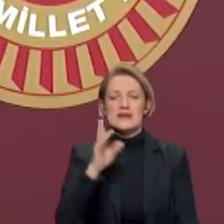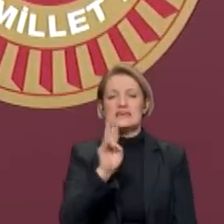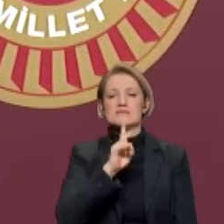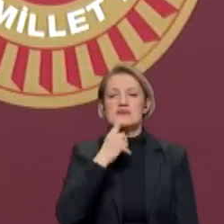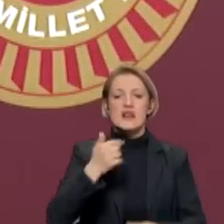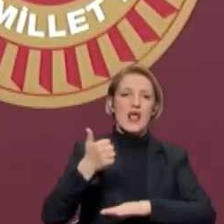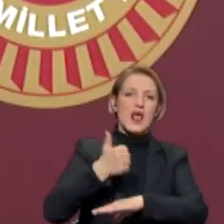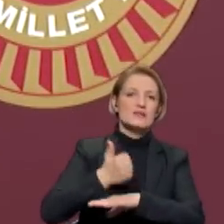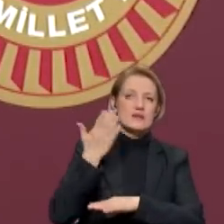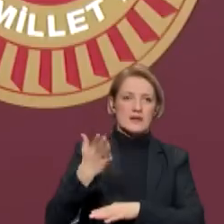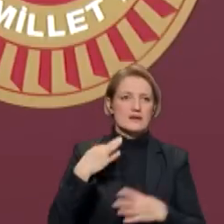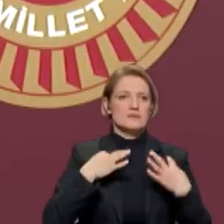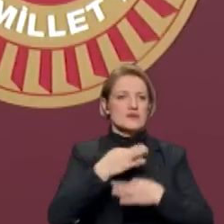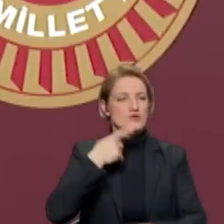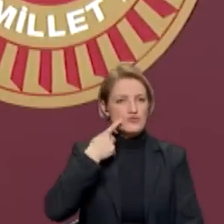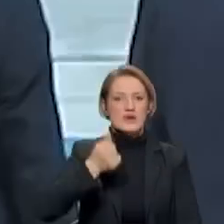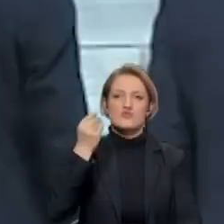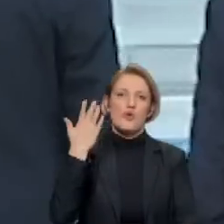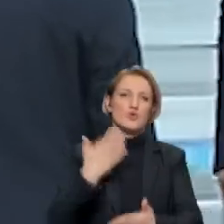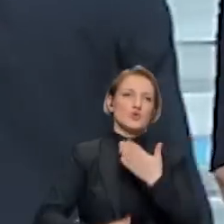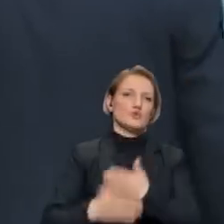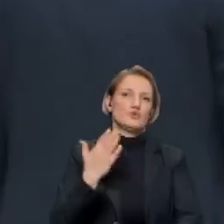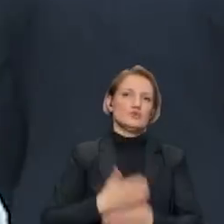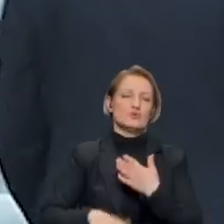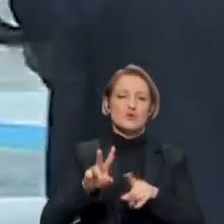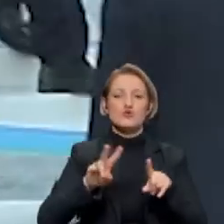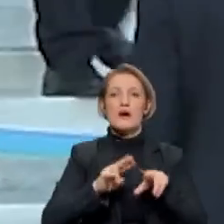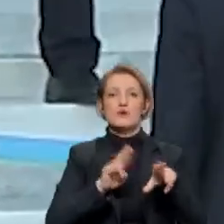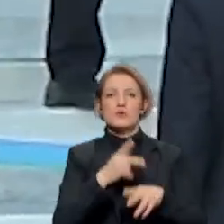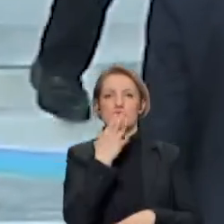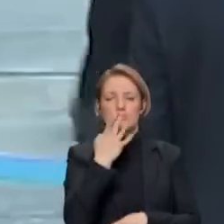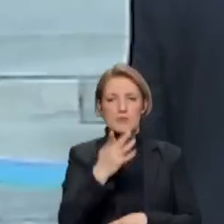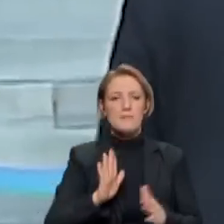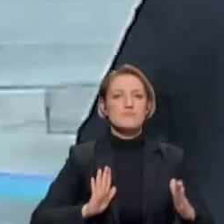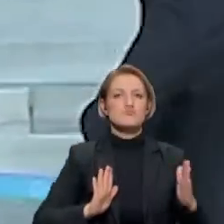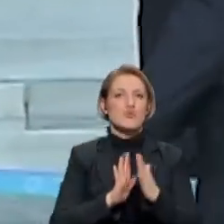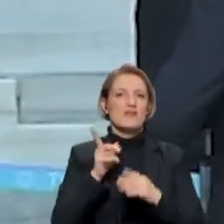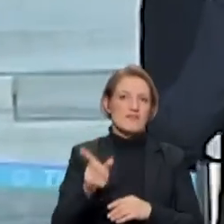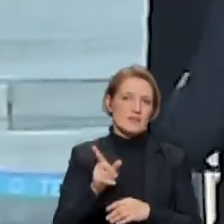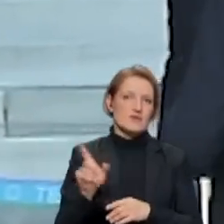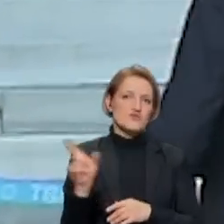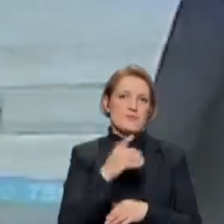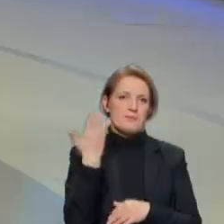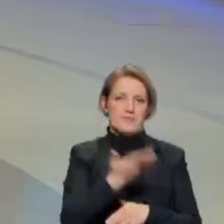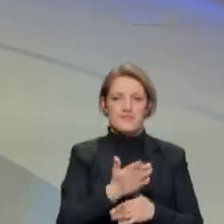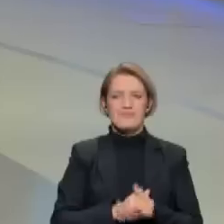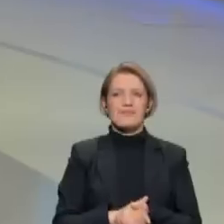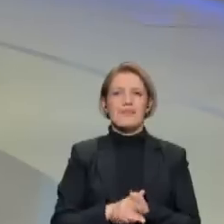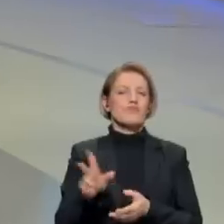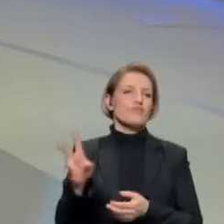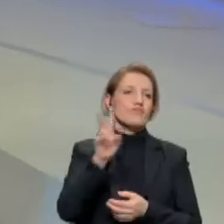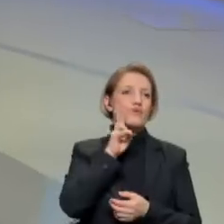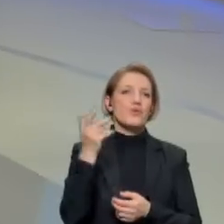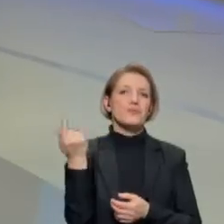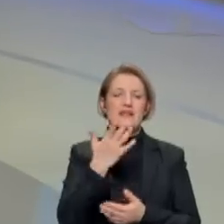yıldır iktidarda ve Sayın Cumhurbaşkanı çok yoruldu. Numan Kurtulmuş'un sözleri muhalefet cephesinde böyle yankılandı. Son